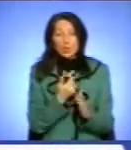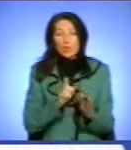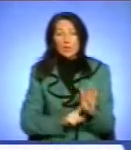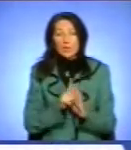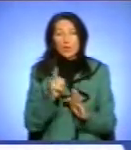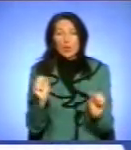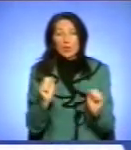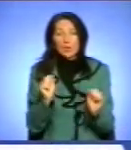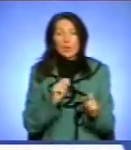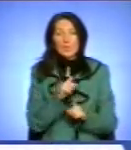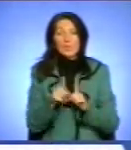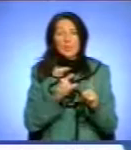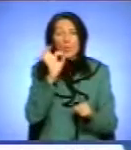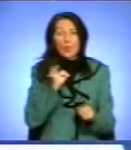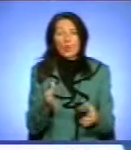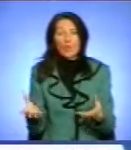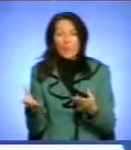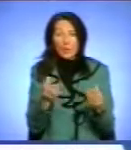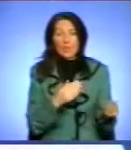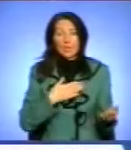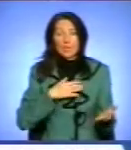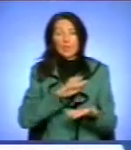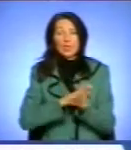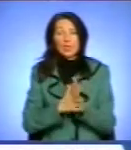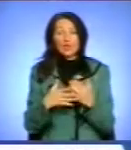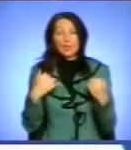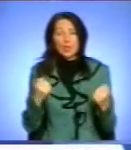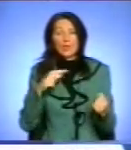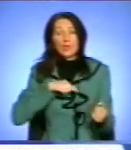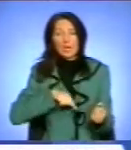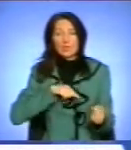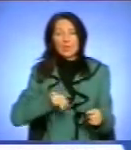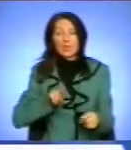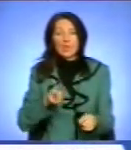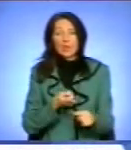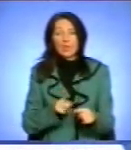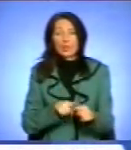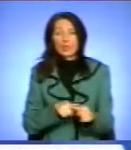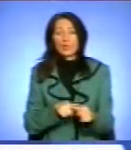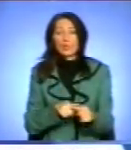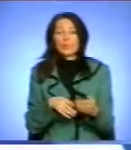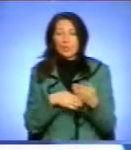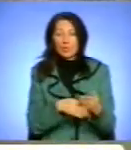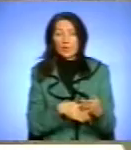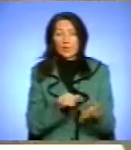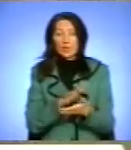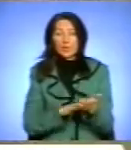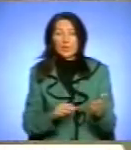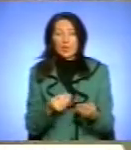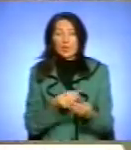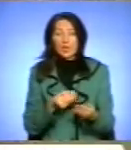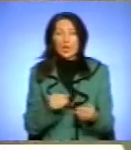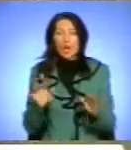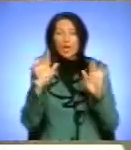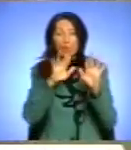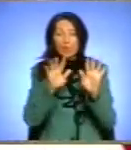холоди. Зміни погоди впливають на наш стан здоров'я і настрій. Як цьому запобігти – далі у сюжеті. Туман